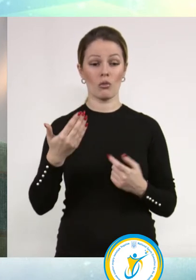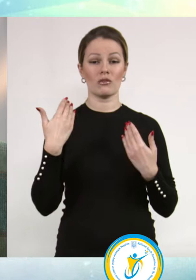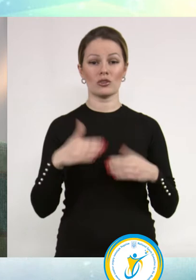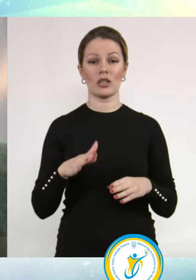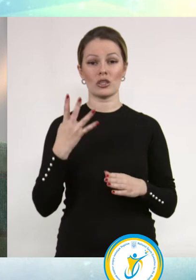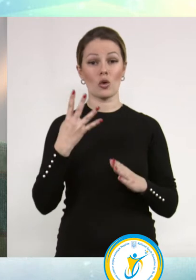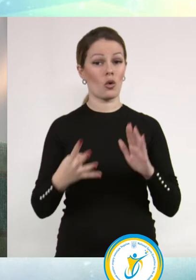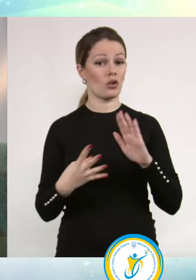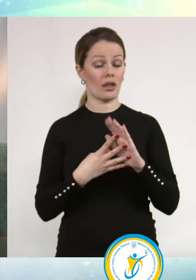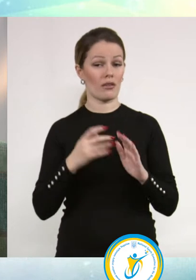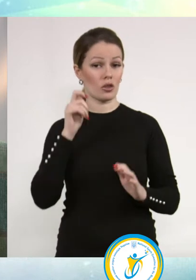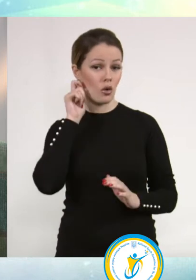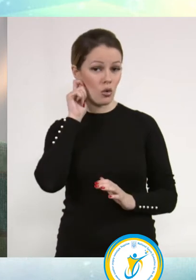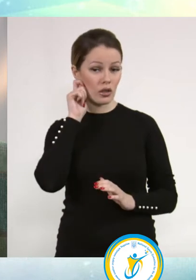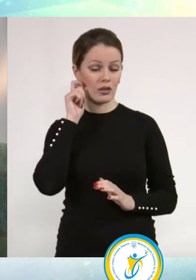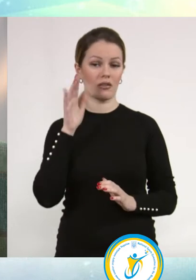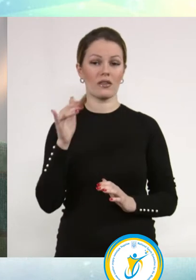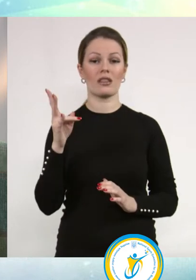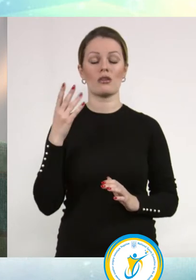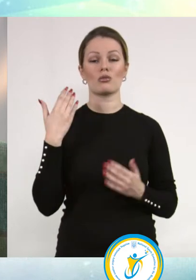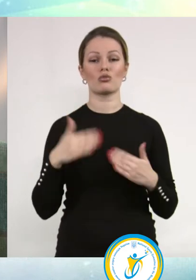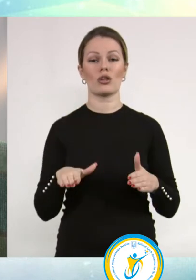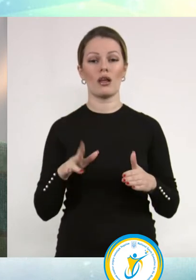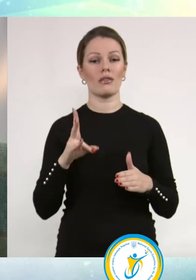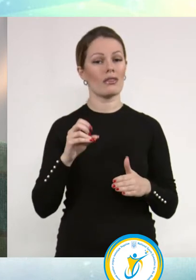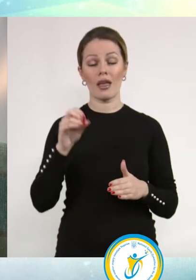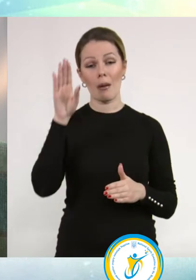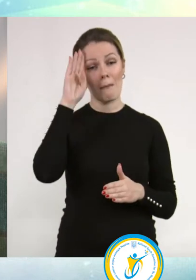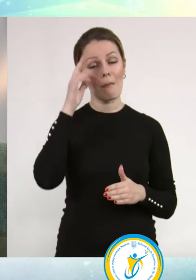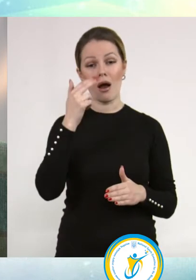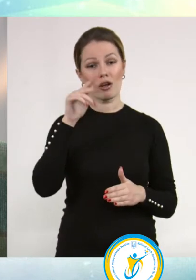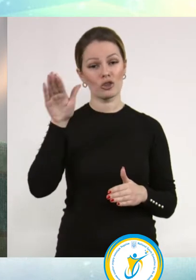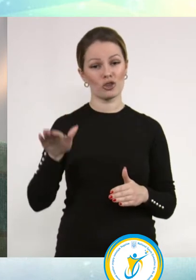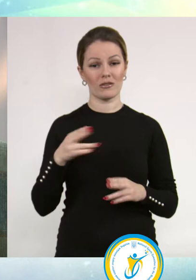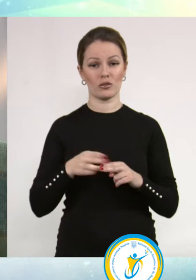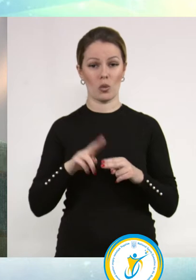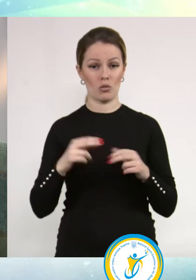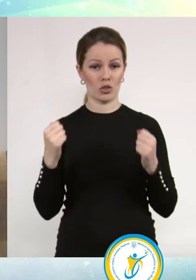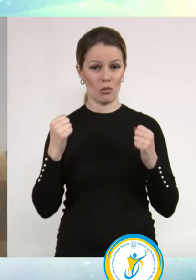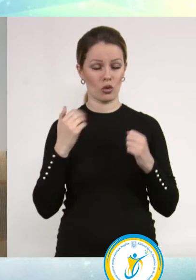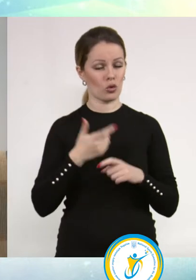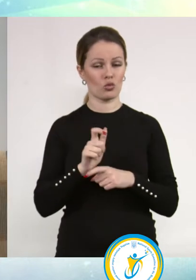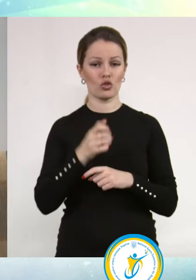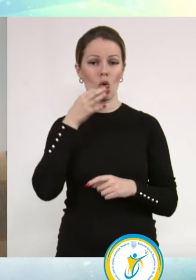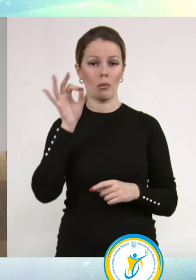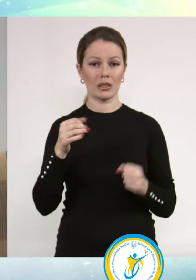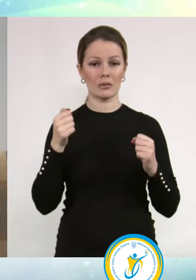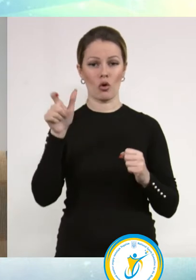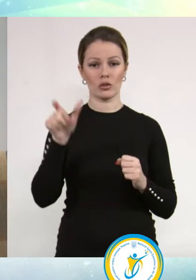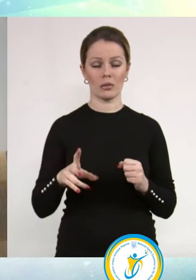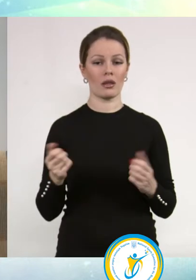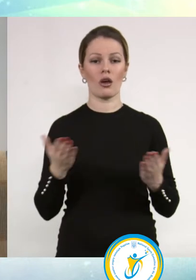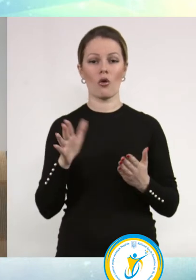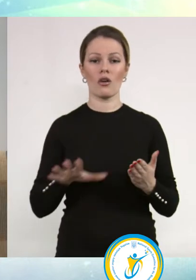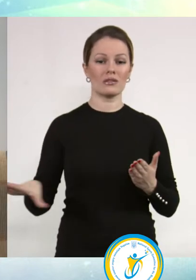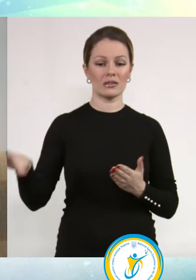вже 49 років, він вже якби не мальчик в цьому спорті, він вже дуже опитний спортсмен,